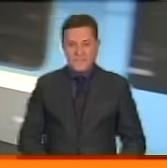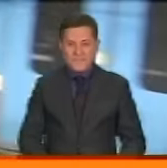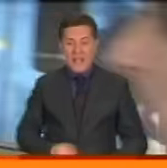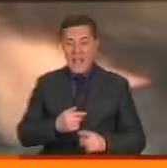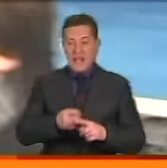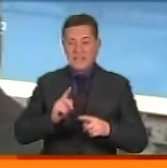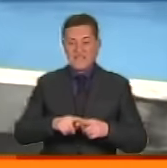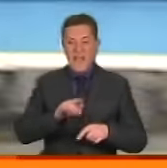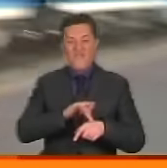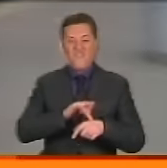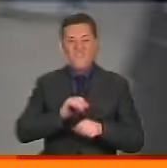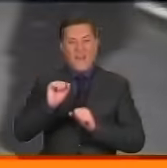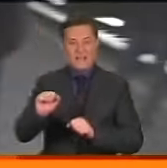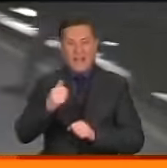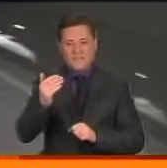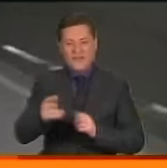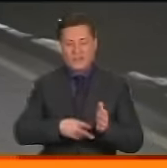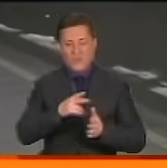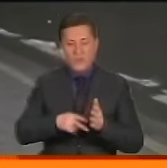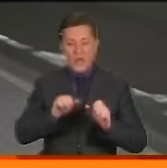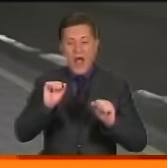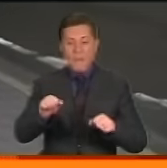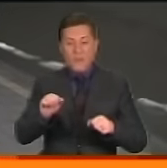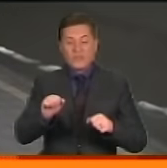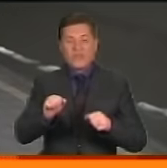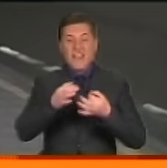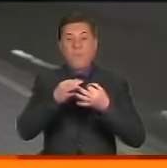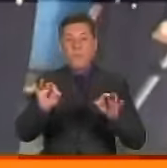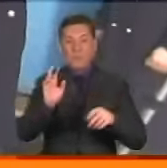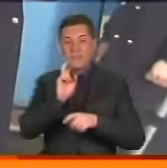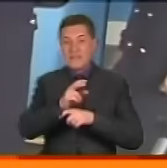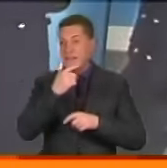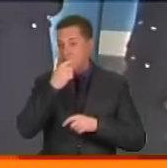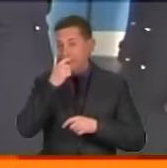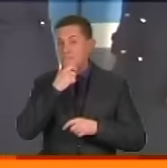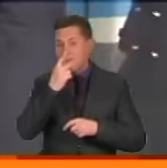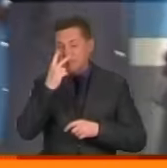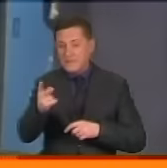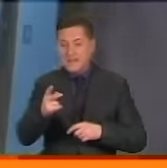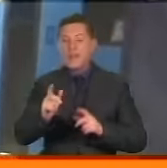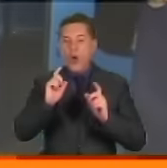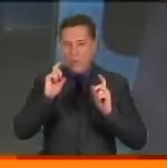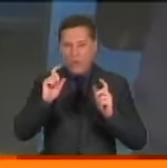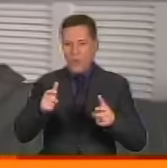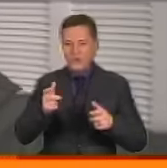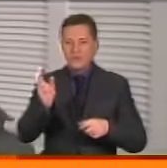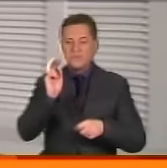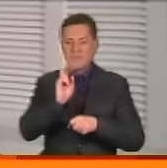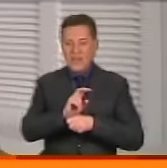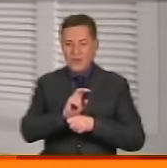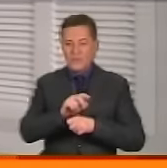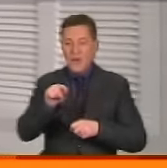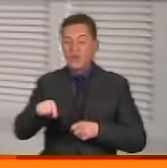вашого потягу. А можете ви його зараз пустити? Ну, їхати він нікуди не буде. Залізничники погоджуються. Заходимо. Ну